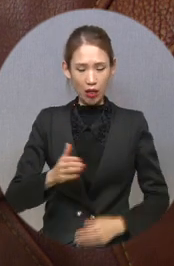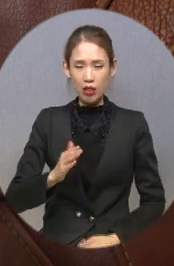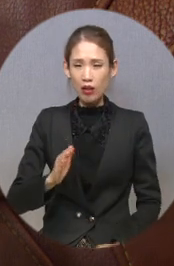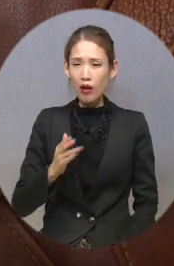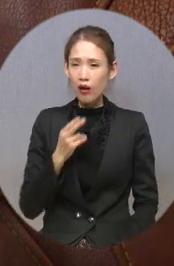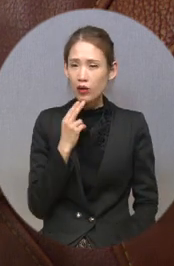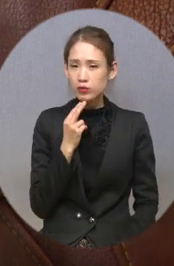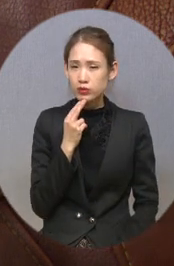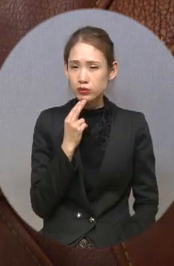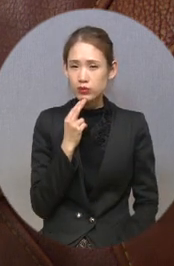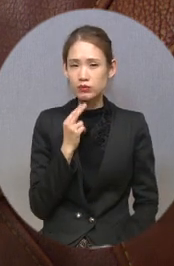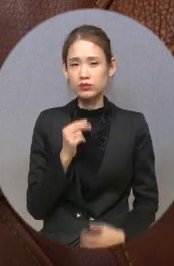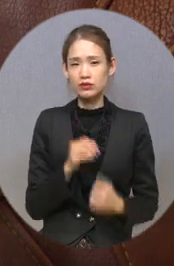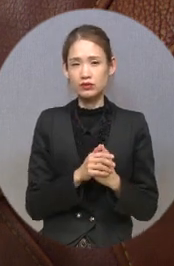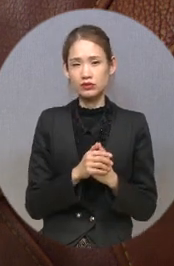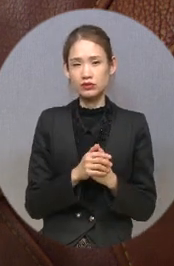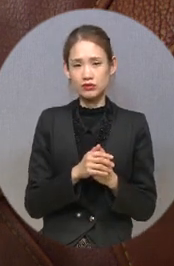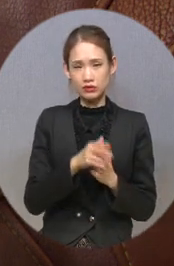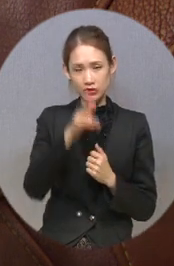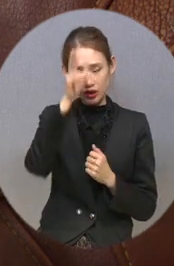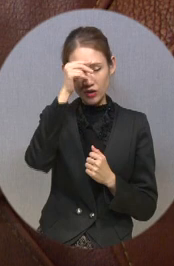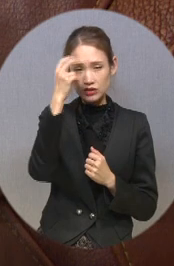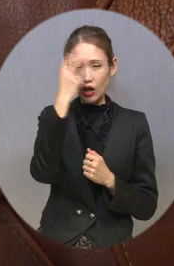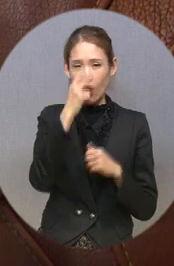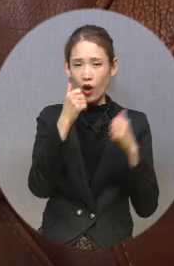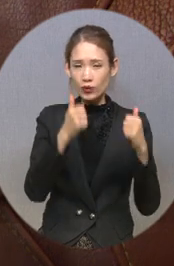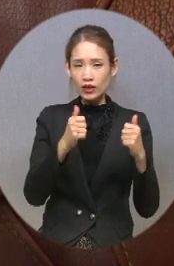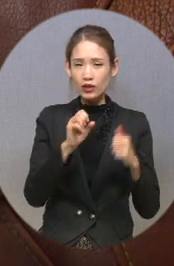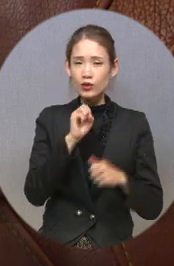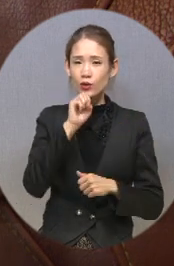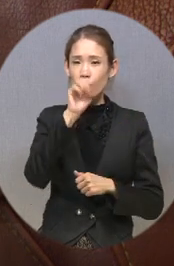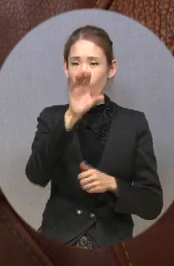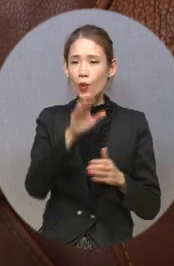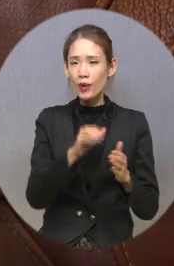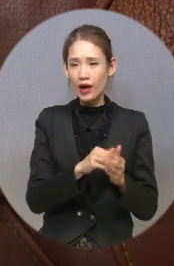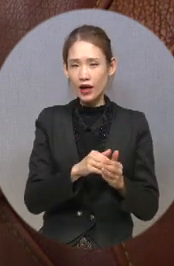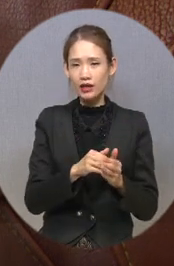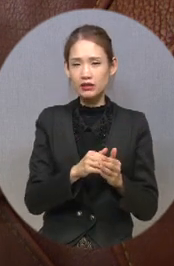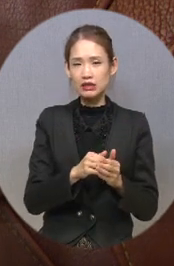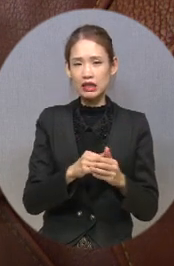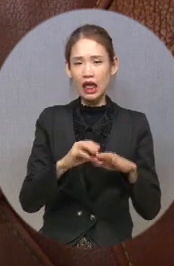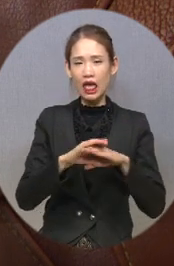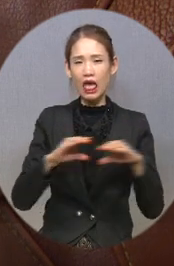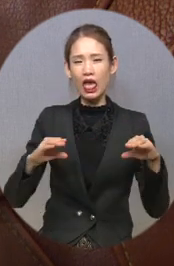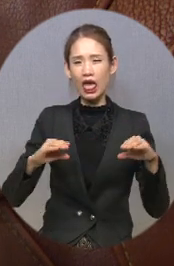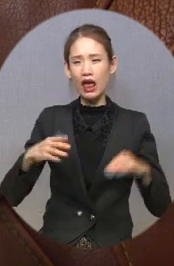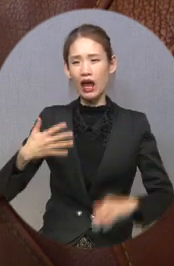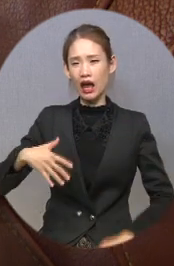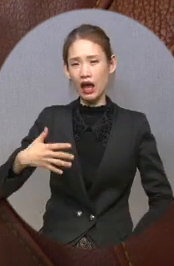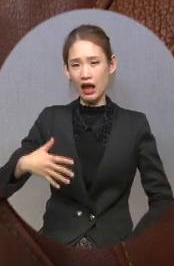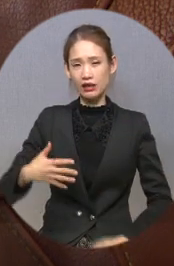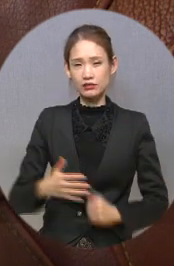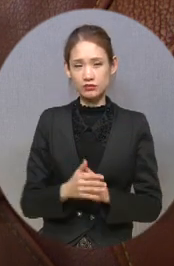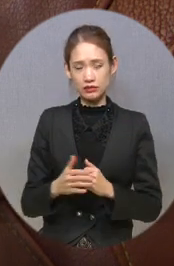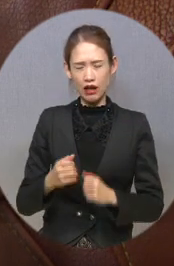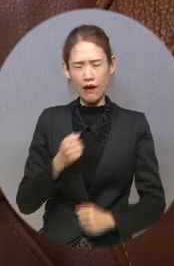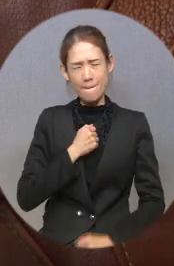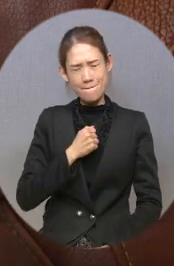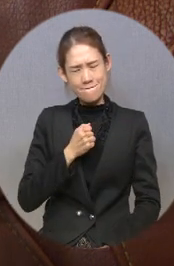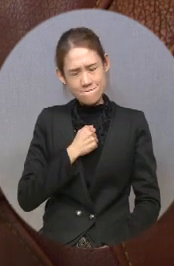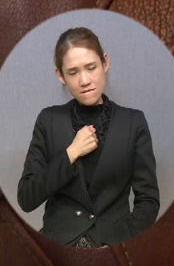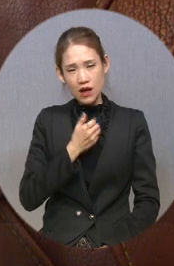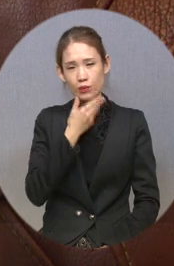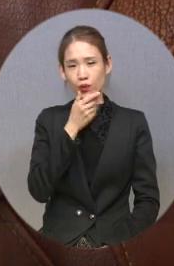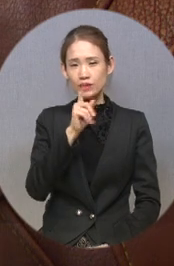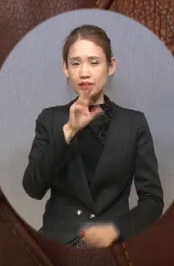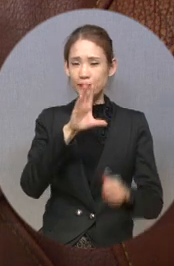물건을 주지 않아 경찰 검찰에 고발하였으나 지금 처리가 되지 않고 있어 답답해서 복지팀에